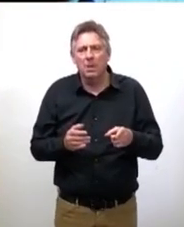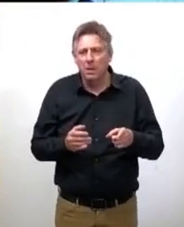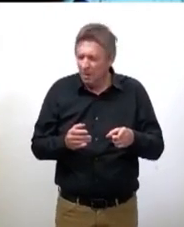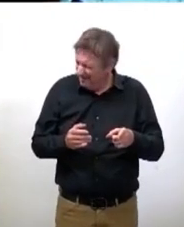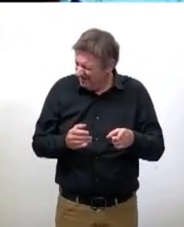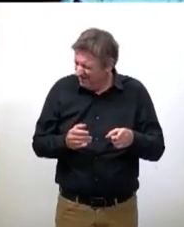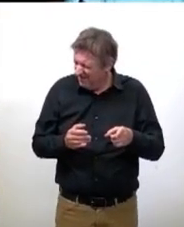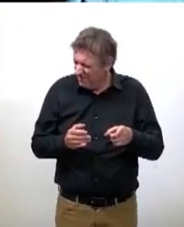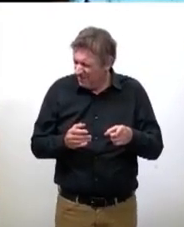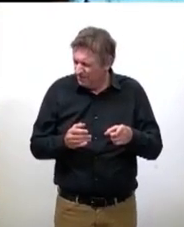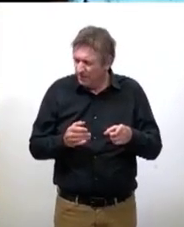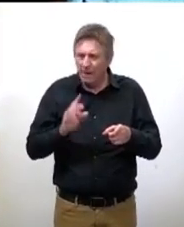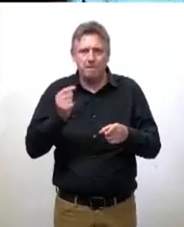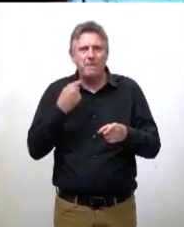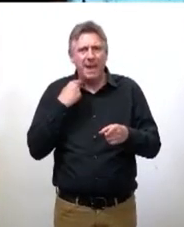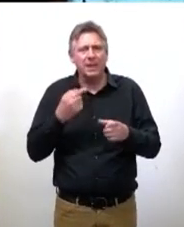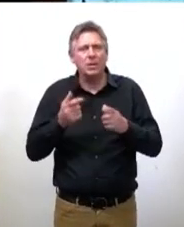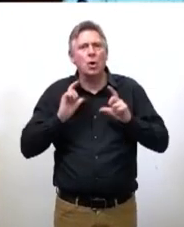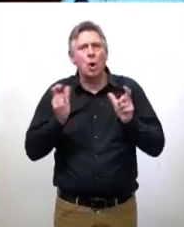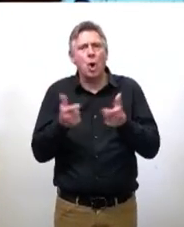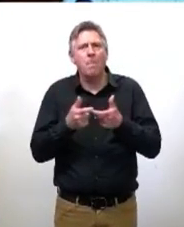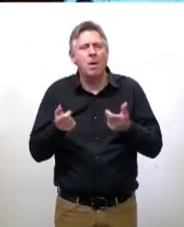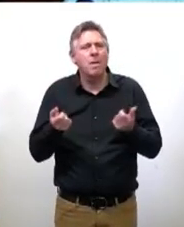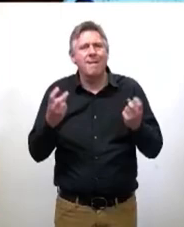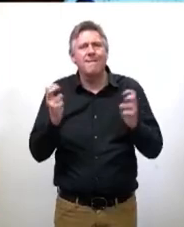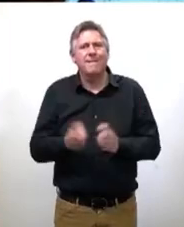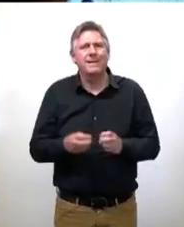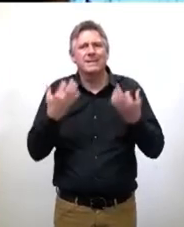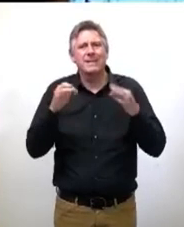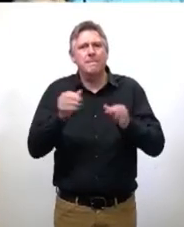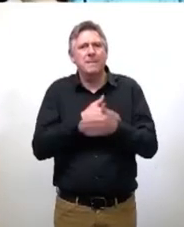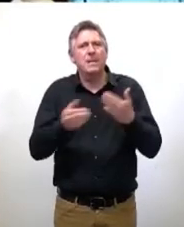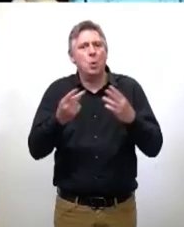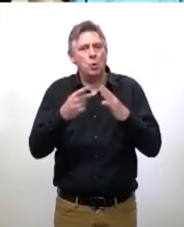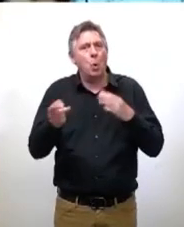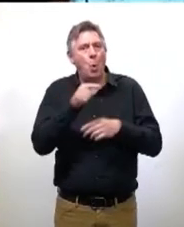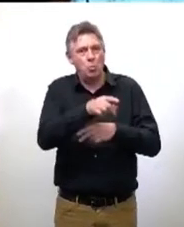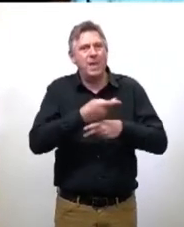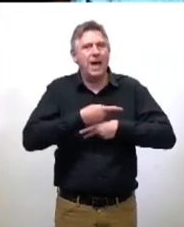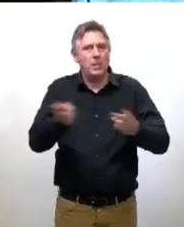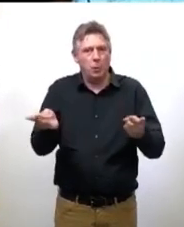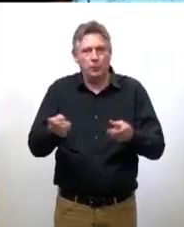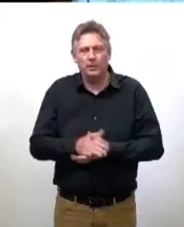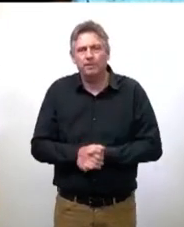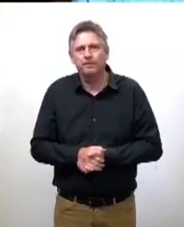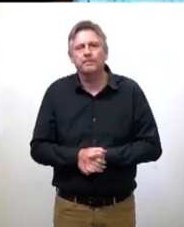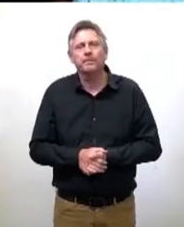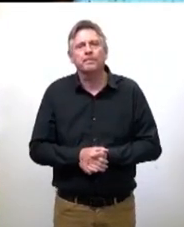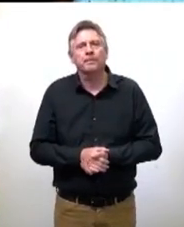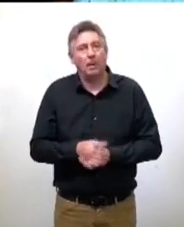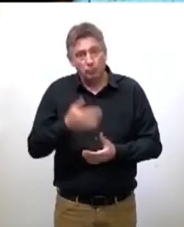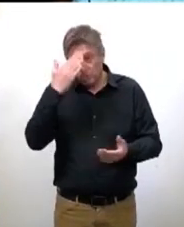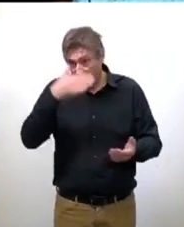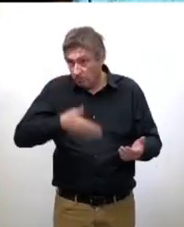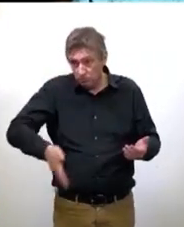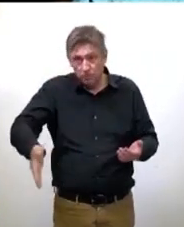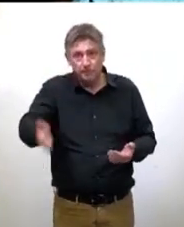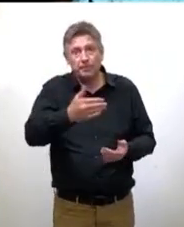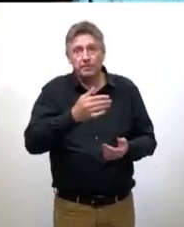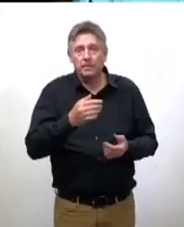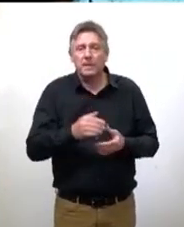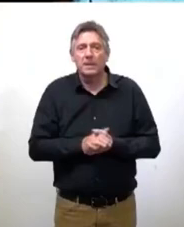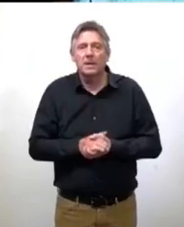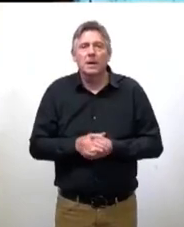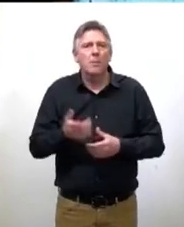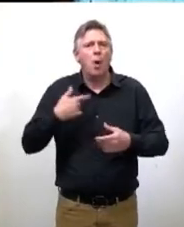annonce une perte sur l'année 2020 de 10 millions d'euros, comme vous le savez tous. C'est donc à la fois le